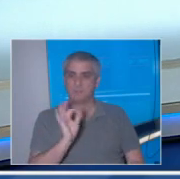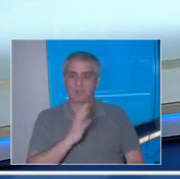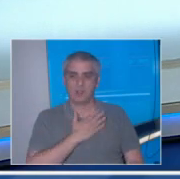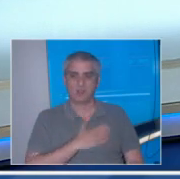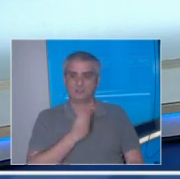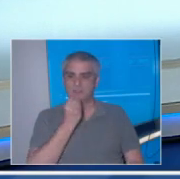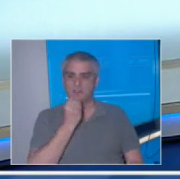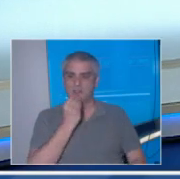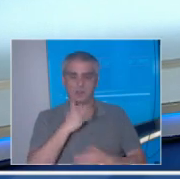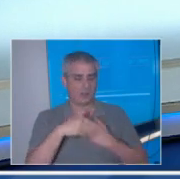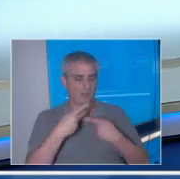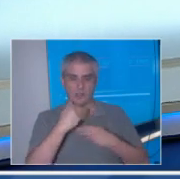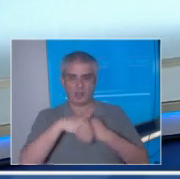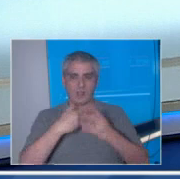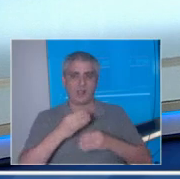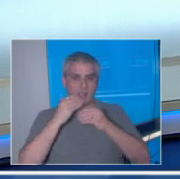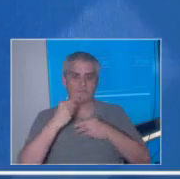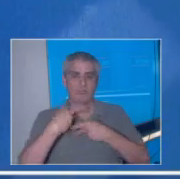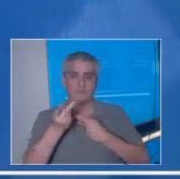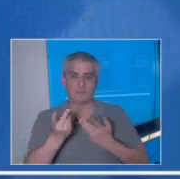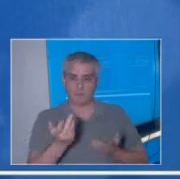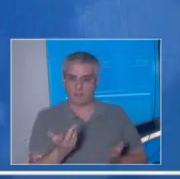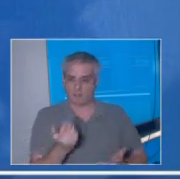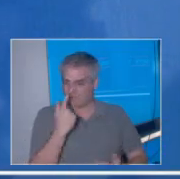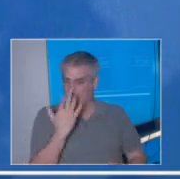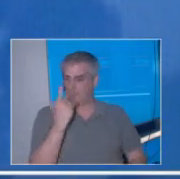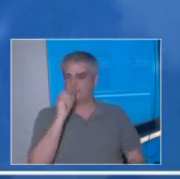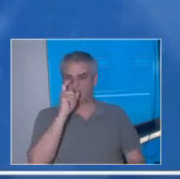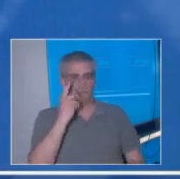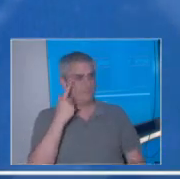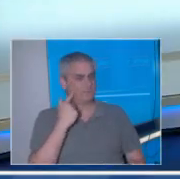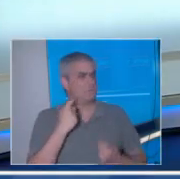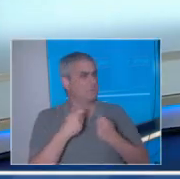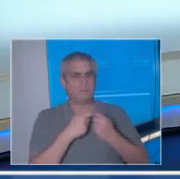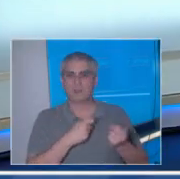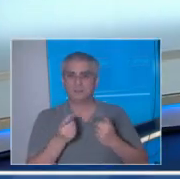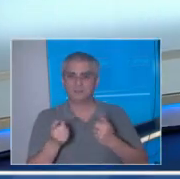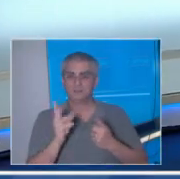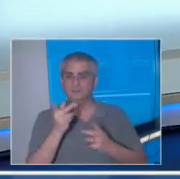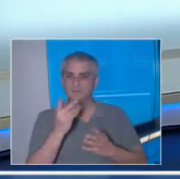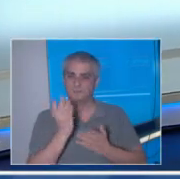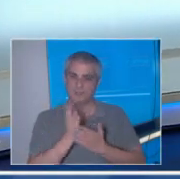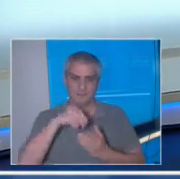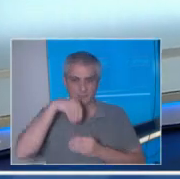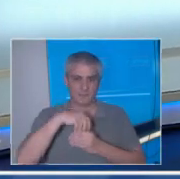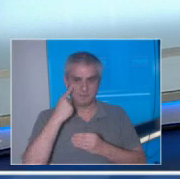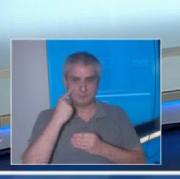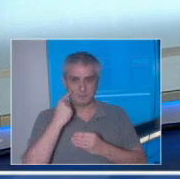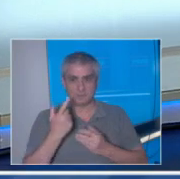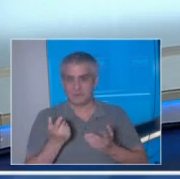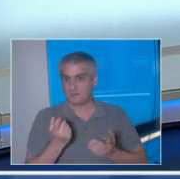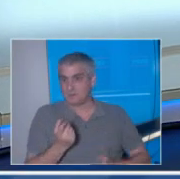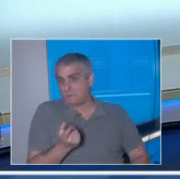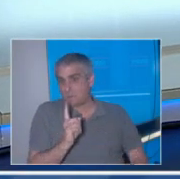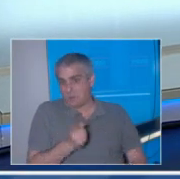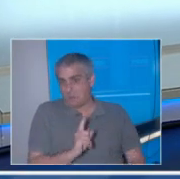רוצה לאכול לפה בבית חולים? מי אוכל לפה בבית חולים בצל? אני הולכה לרחתי לו בצל. מה הקשר בין לפה לבצל? כי כשאתה מכין לפה, אתה שם בצל. חובה. אתה לא שם